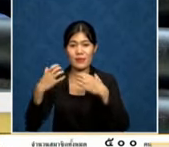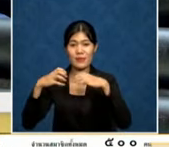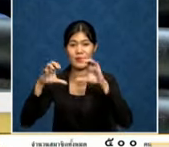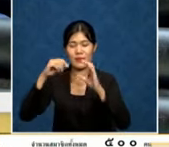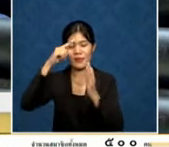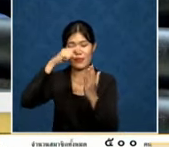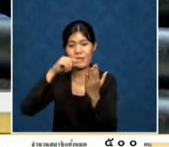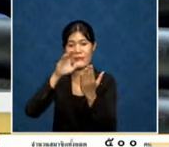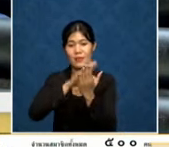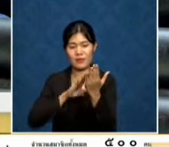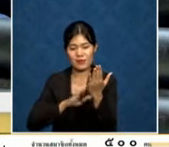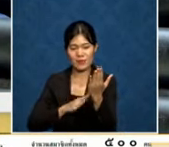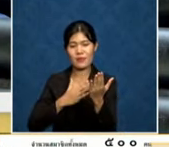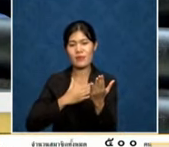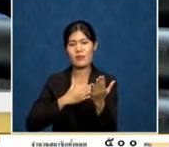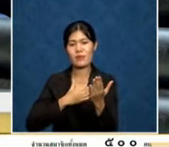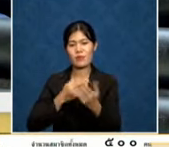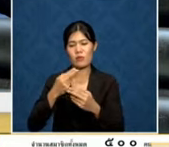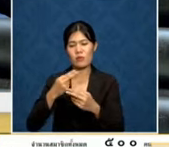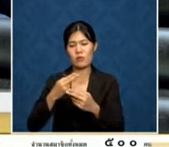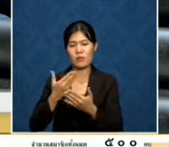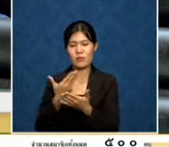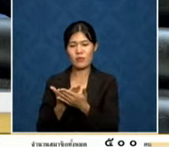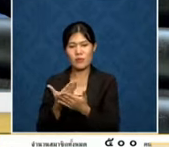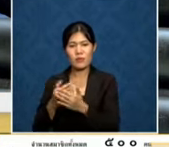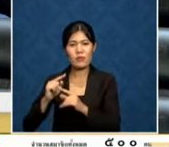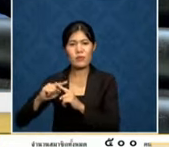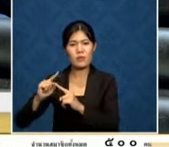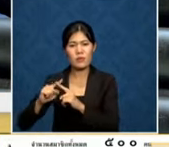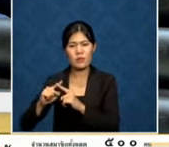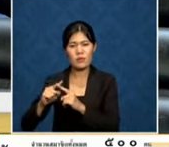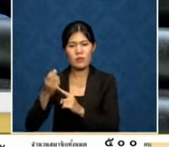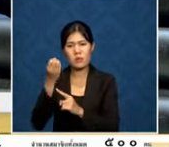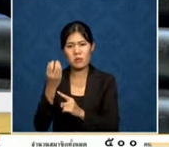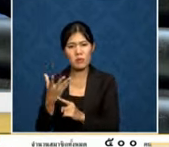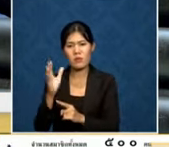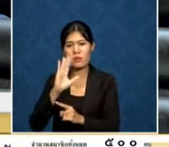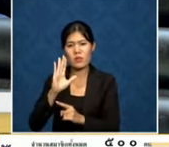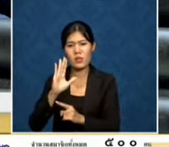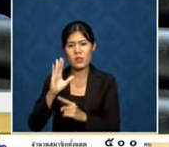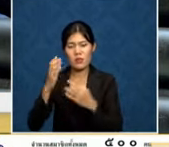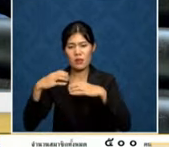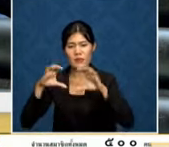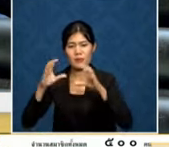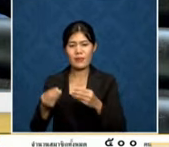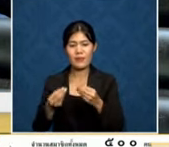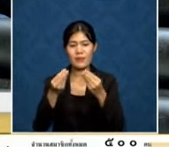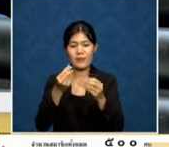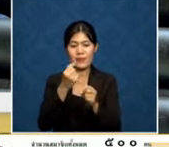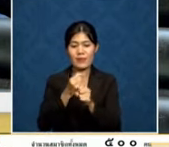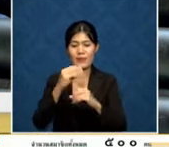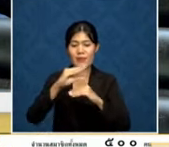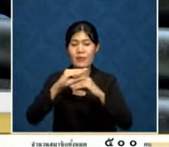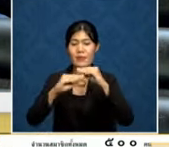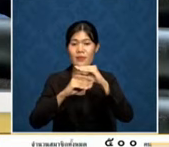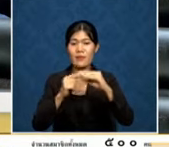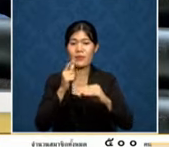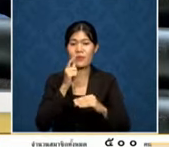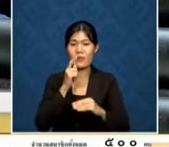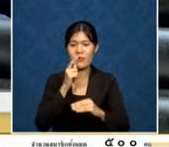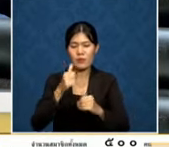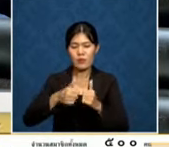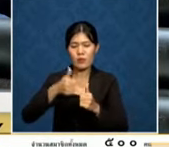ทรัพยากรหรือเงินมากมายที่จะให้รัฐบาลไปทำโครงการใหญ่ที่สุดในประวัติศาสตร์งบประมาณ